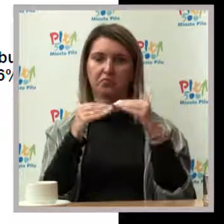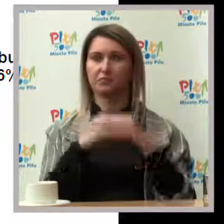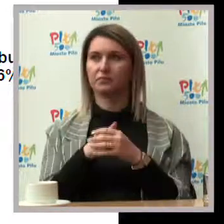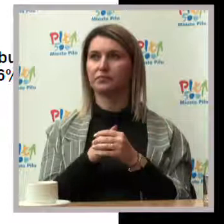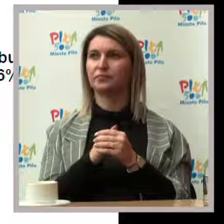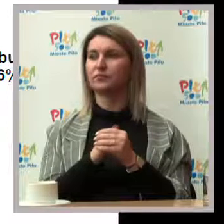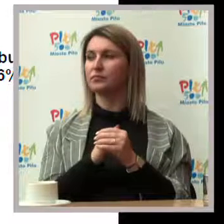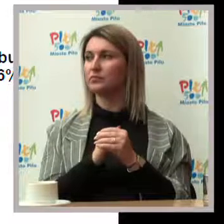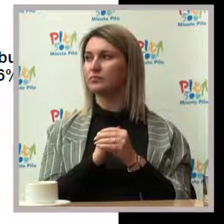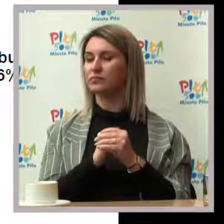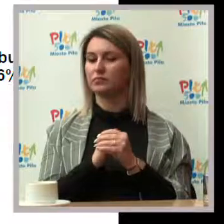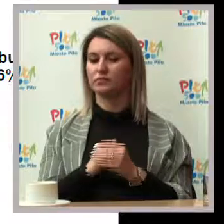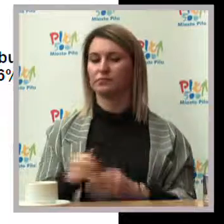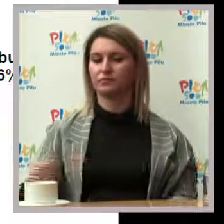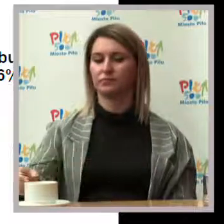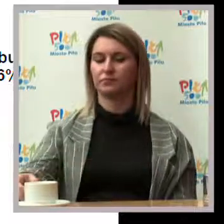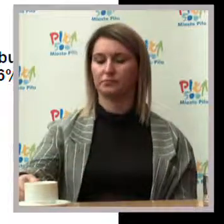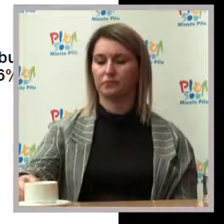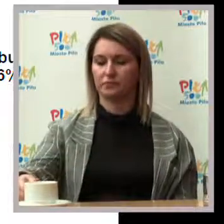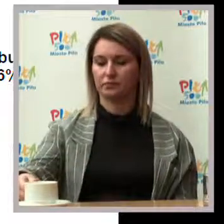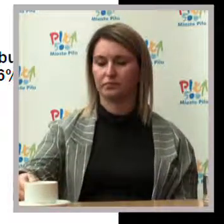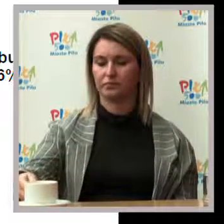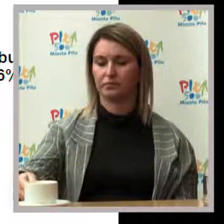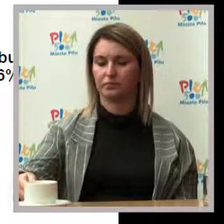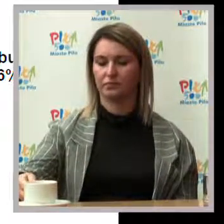wynagrodzenia i pochodne stanowiły w zakresie wydatków bieżących około